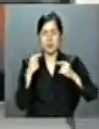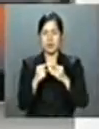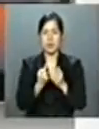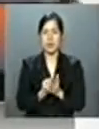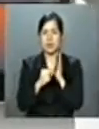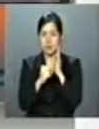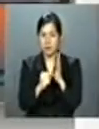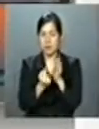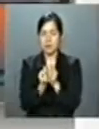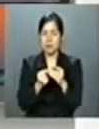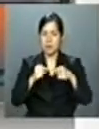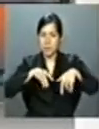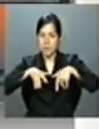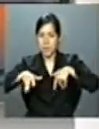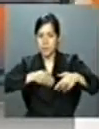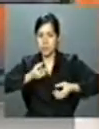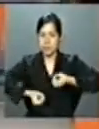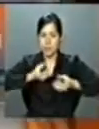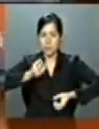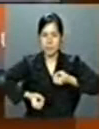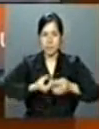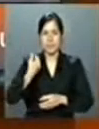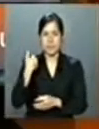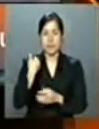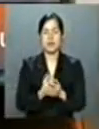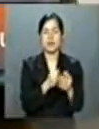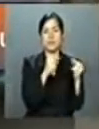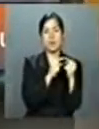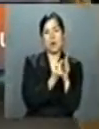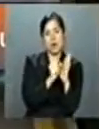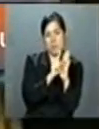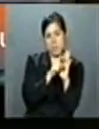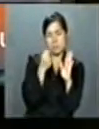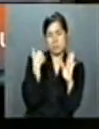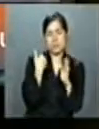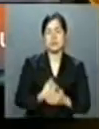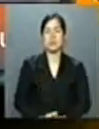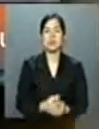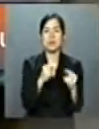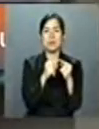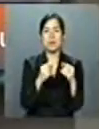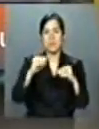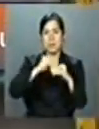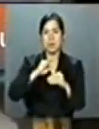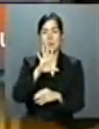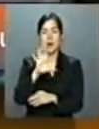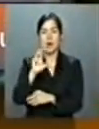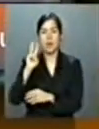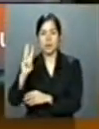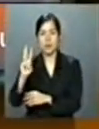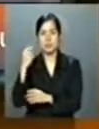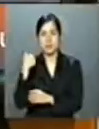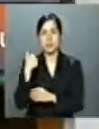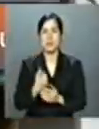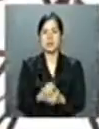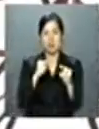ทางเรื่องกำลังเครื่องส่งขอเพิ่มเป็น500วัตต์ความสูงเสาส่งสัญญาณเพิ่มเป็น60เมตรและไม่ต้องกำหนดรัศมีระ